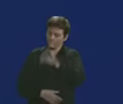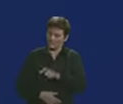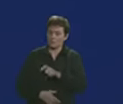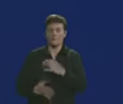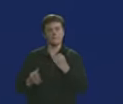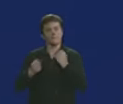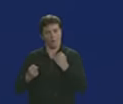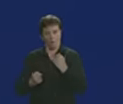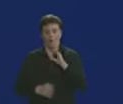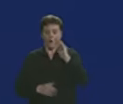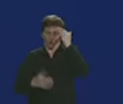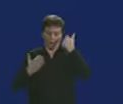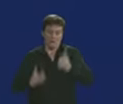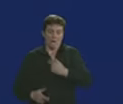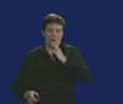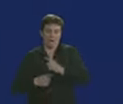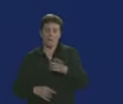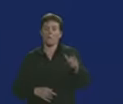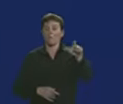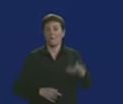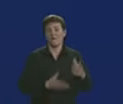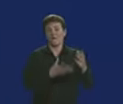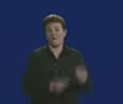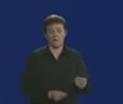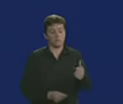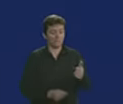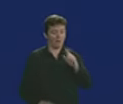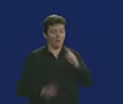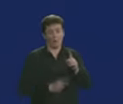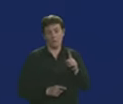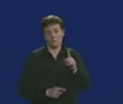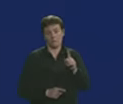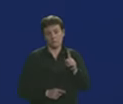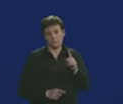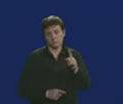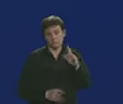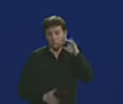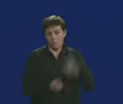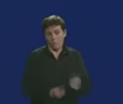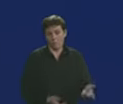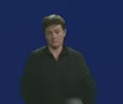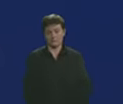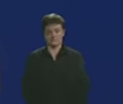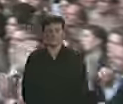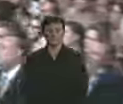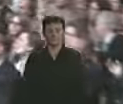quand il se trompe. C'est celui qui est faible, qui ne reconnaît pas son erreur. Voilà ce que je pense.